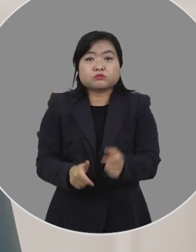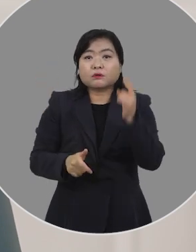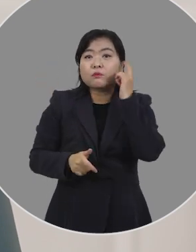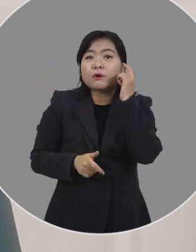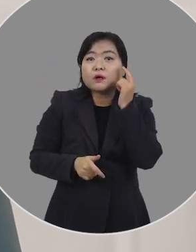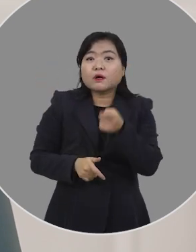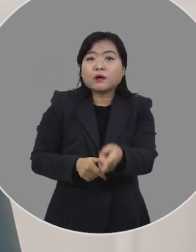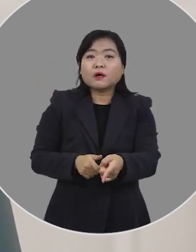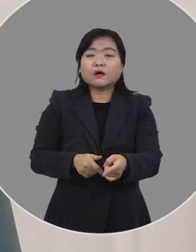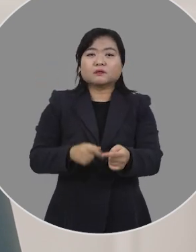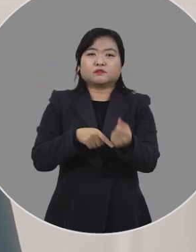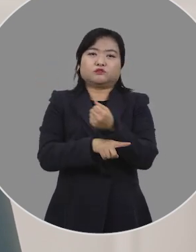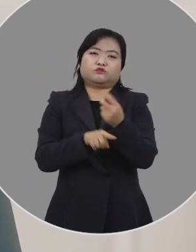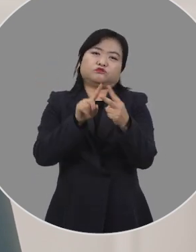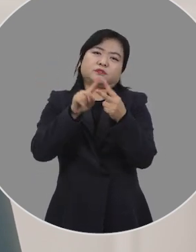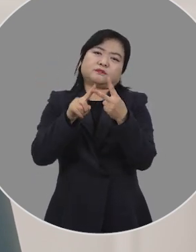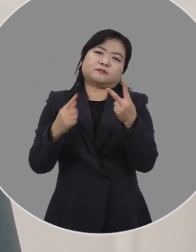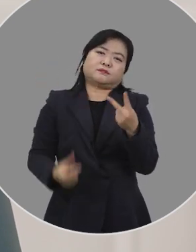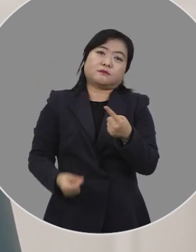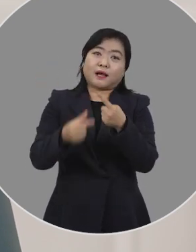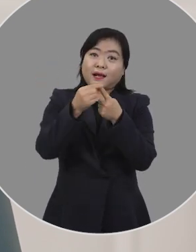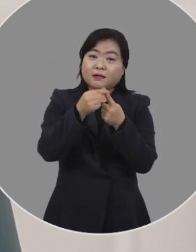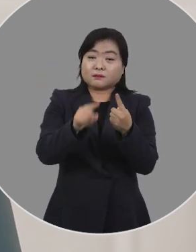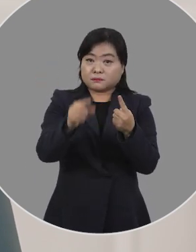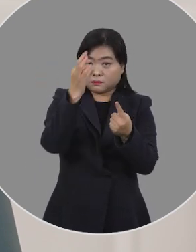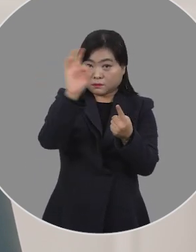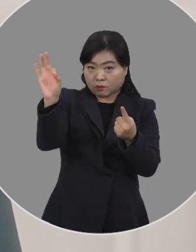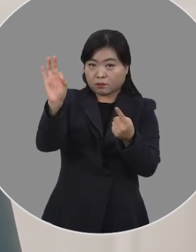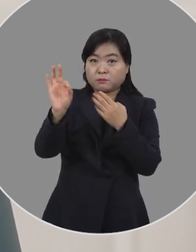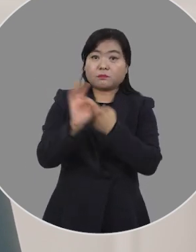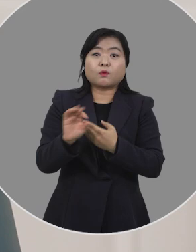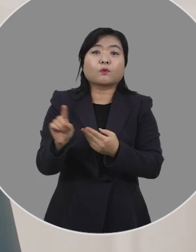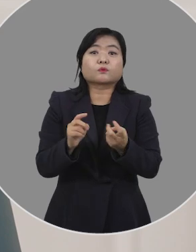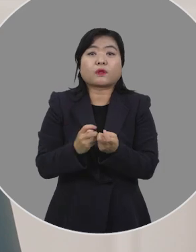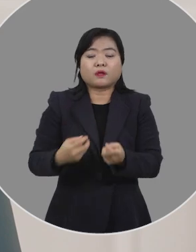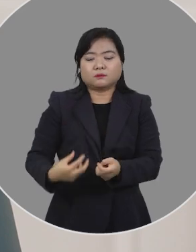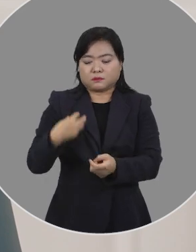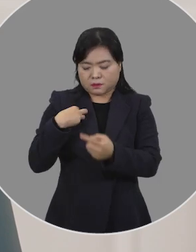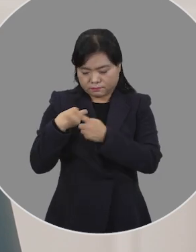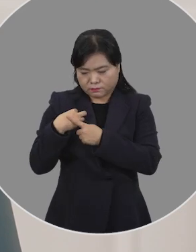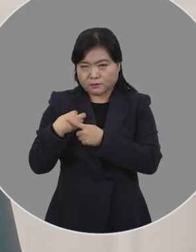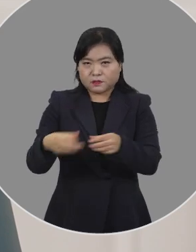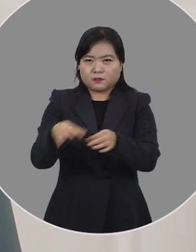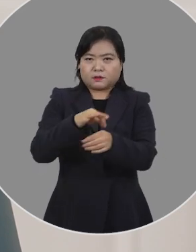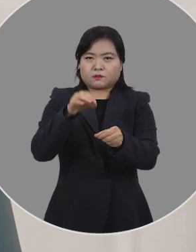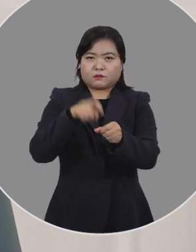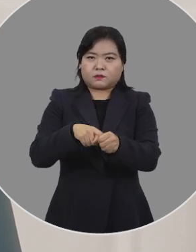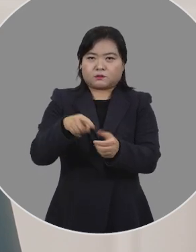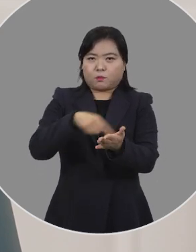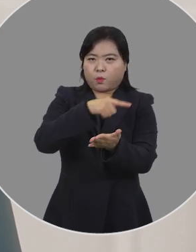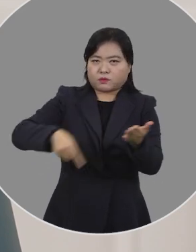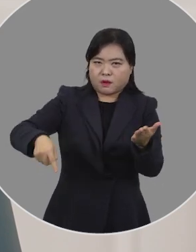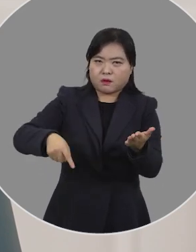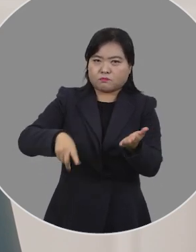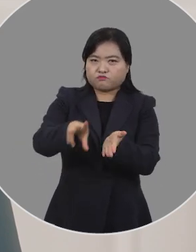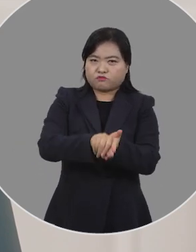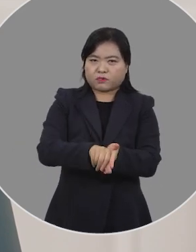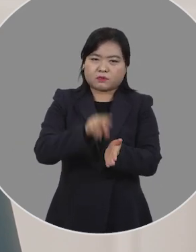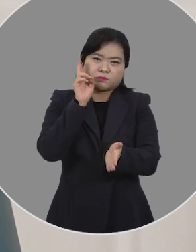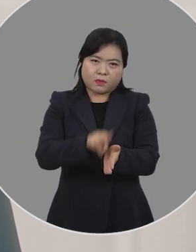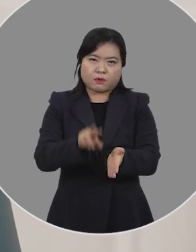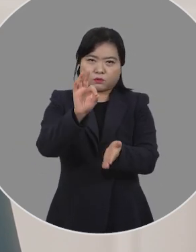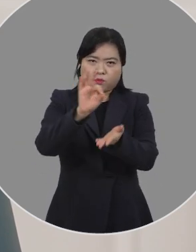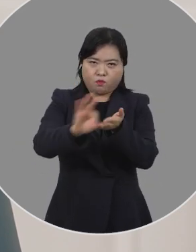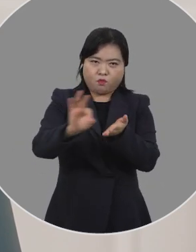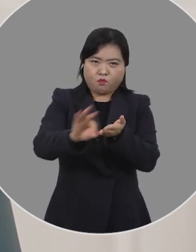두 가지 같아요. 하나는 그걸 시인하게 되면 책임, 그 다음에 경제적인 배보상 문제가 있지요.